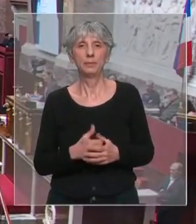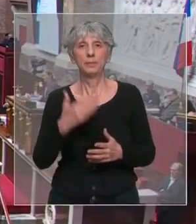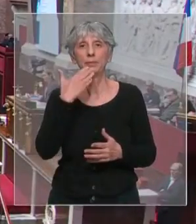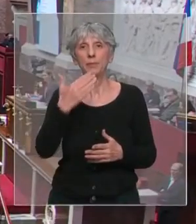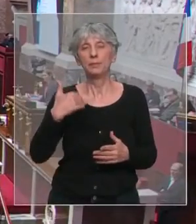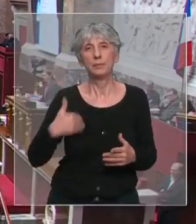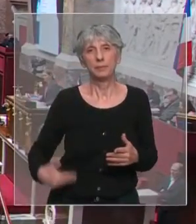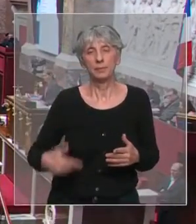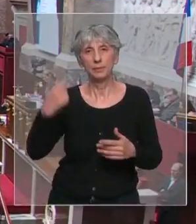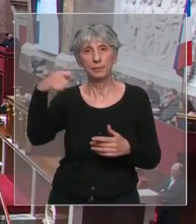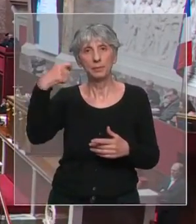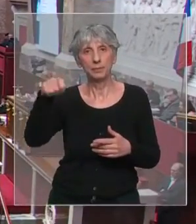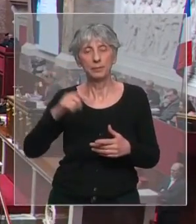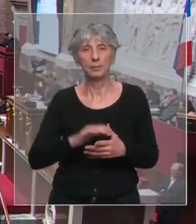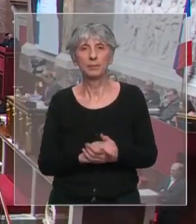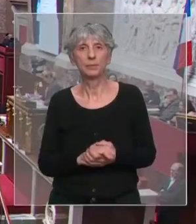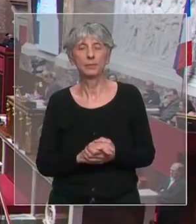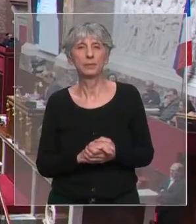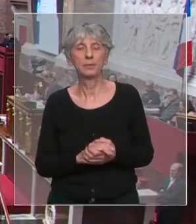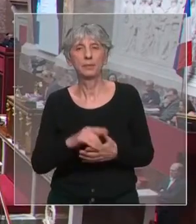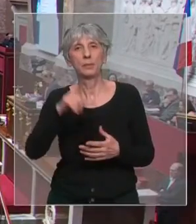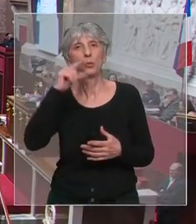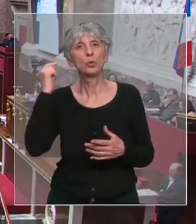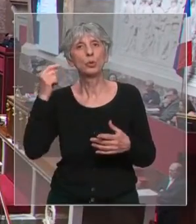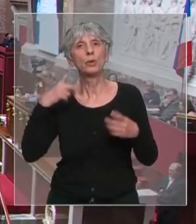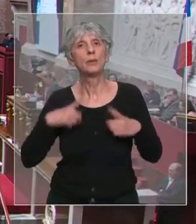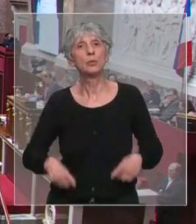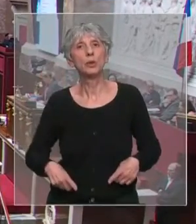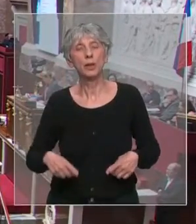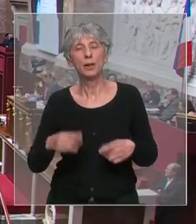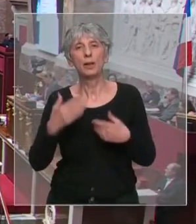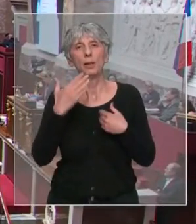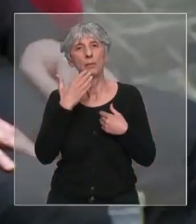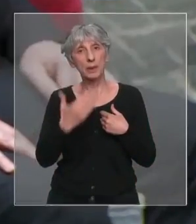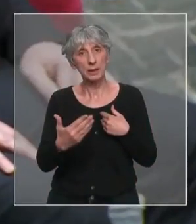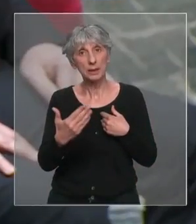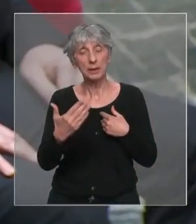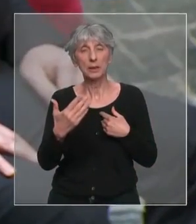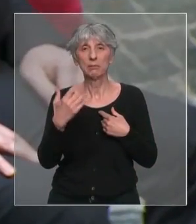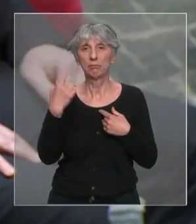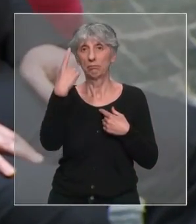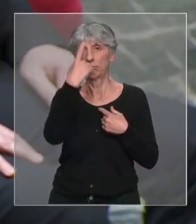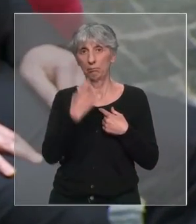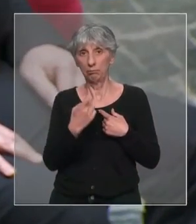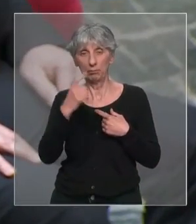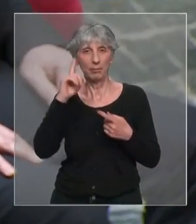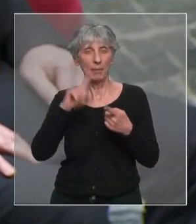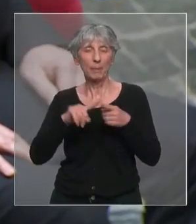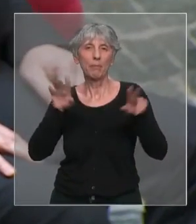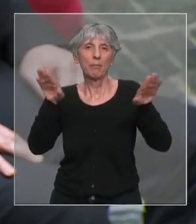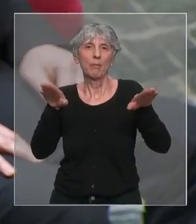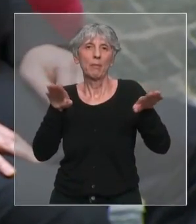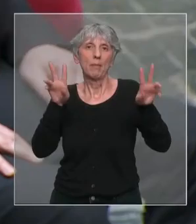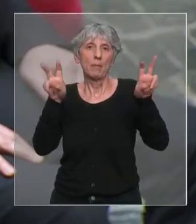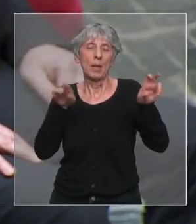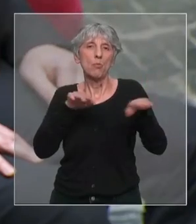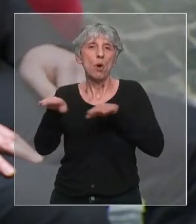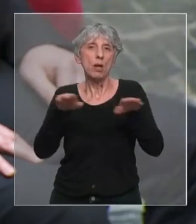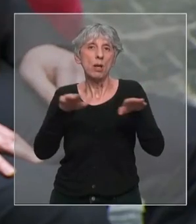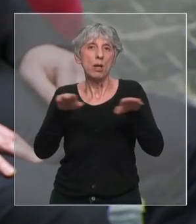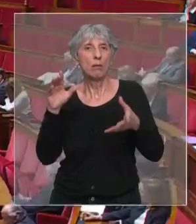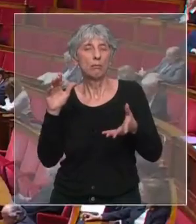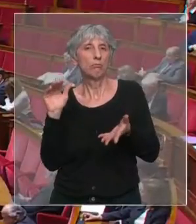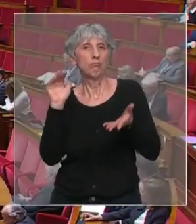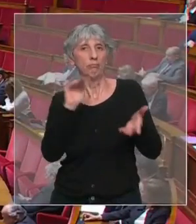Merci, madame la présidente. Monsieur le député Califère, merci de m'interroger sur les moyens dédiés aux forces de